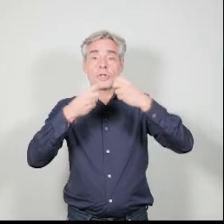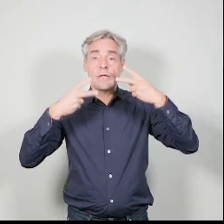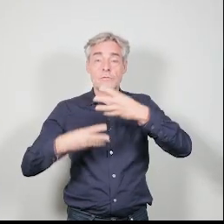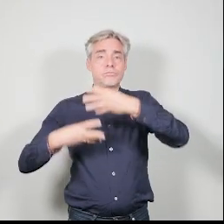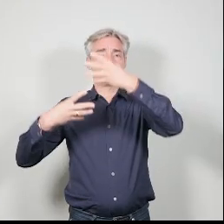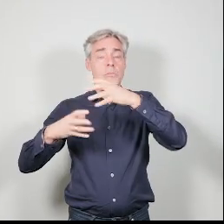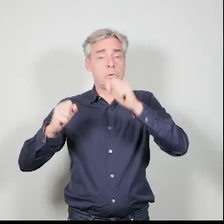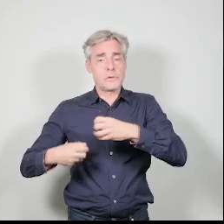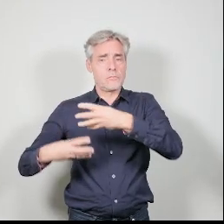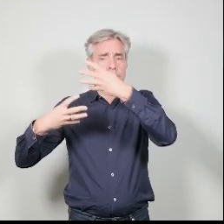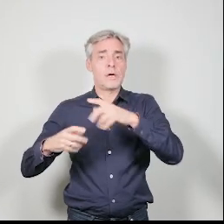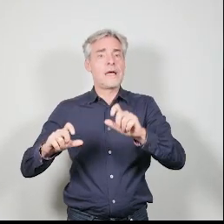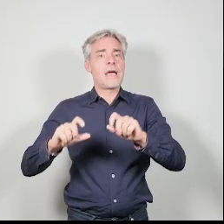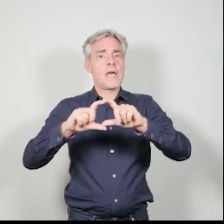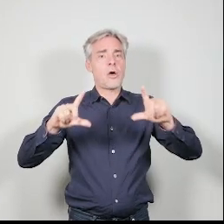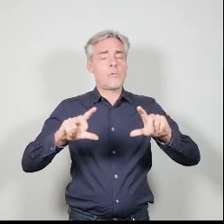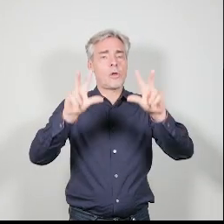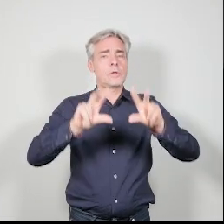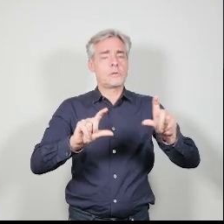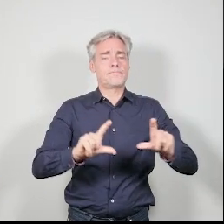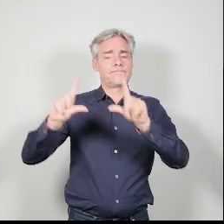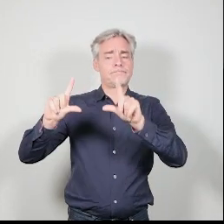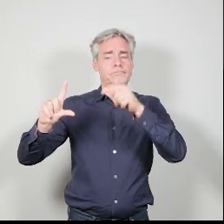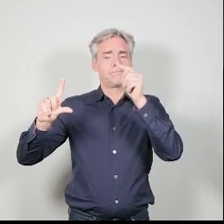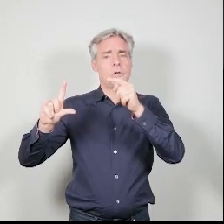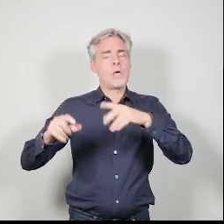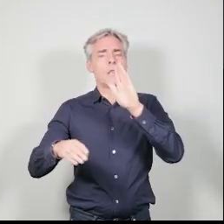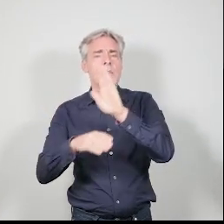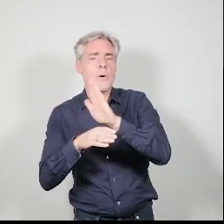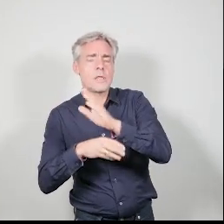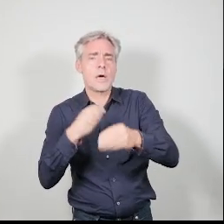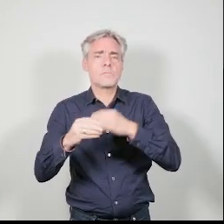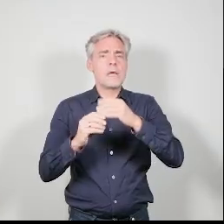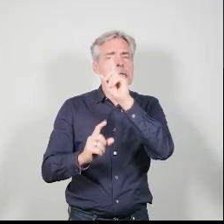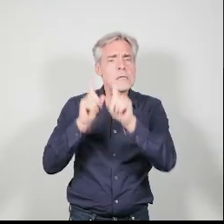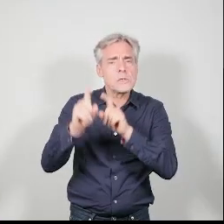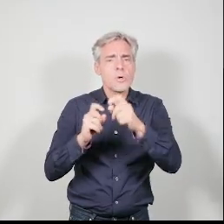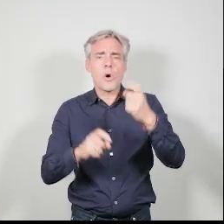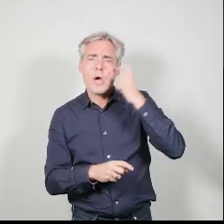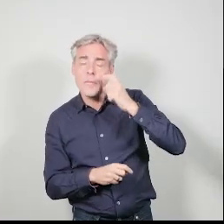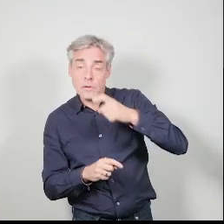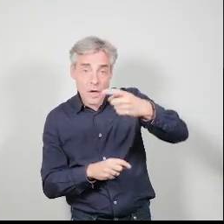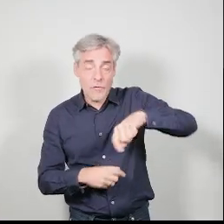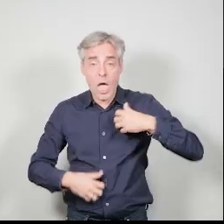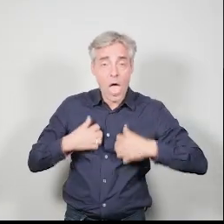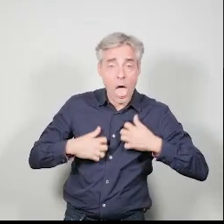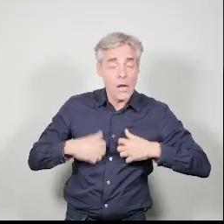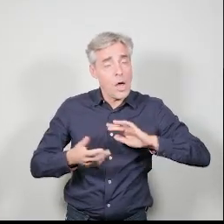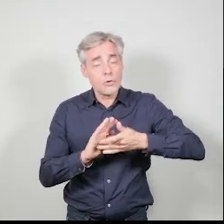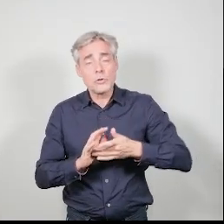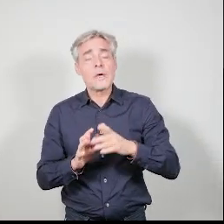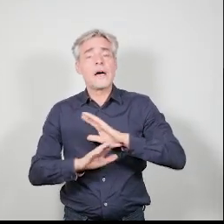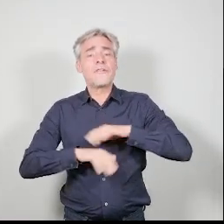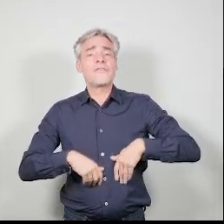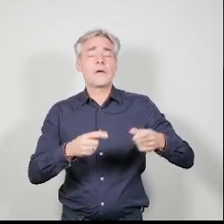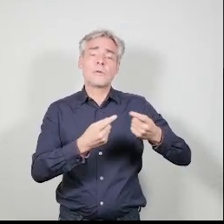est disponible sur votre écran pour laisser des témoignages, pour laisser des questions, des commentaires. Et n'hésitez pas, on prendra à la fin de chacun